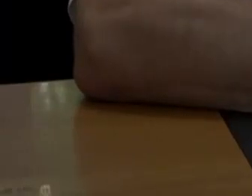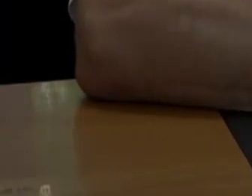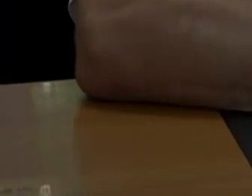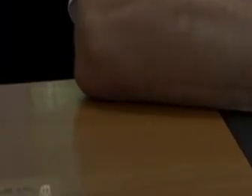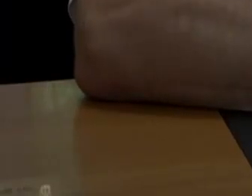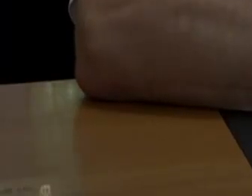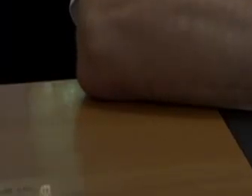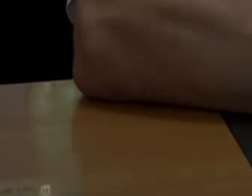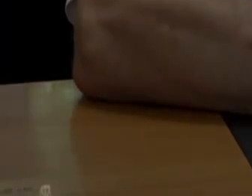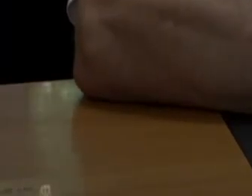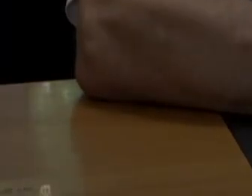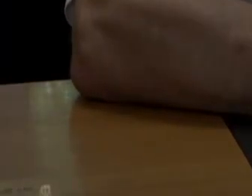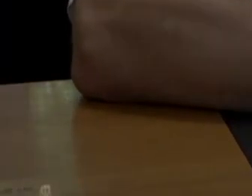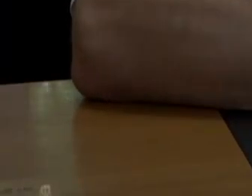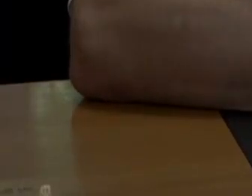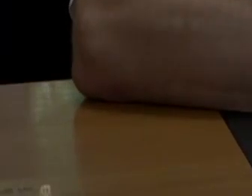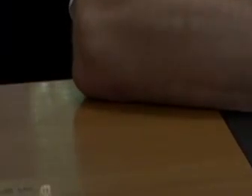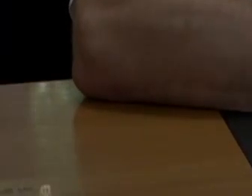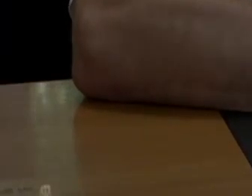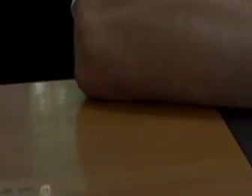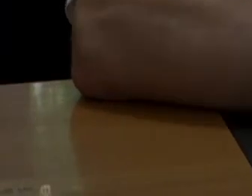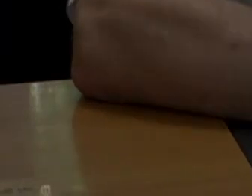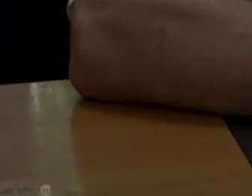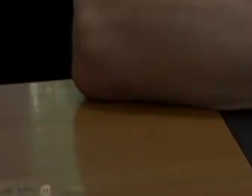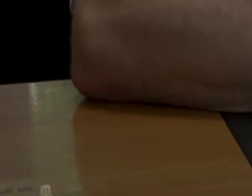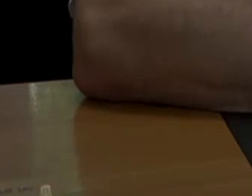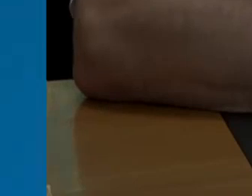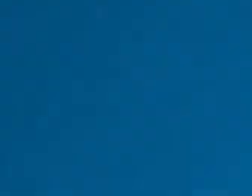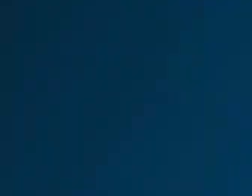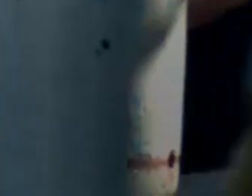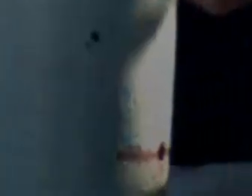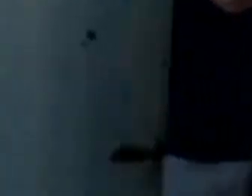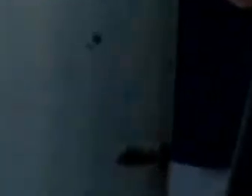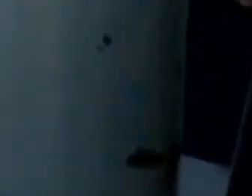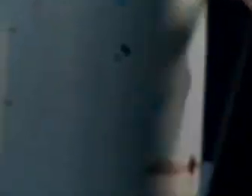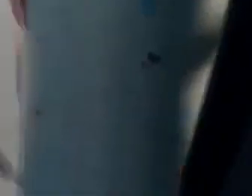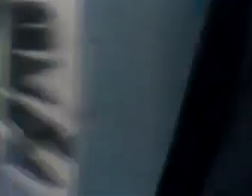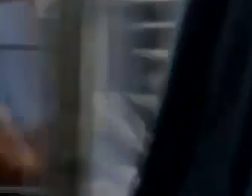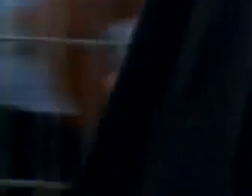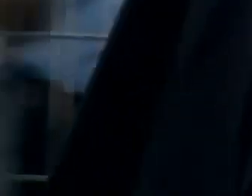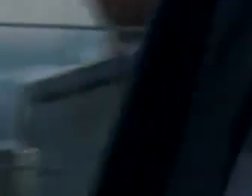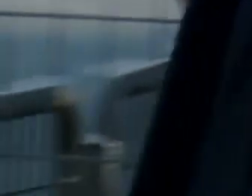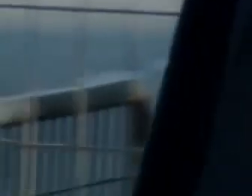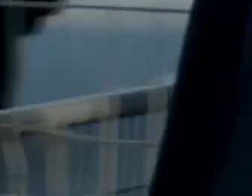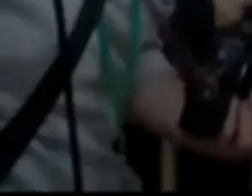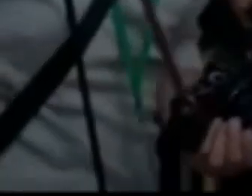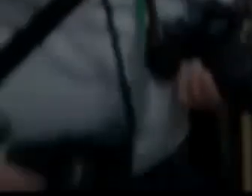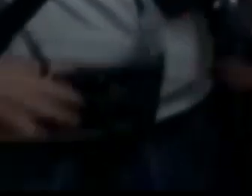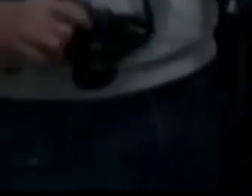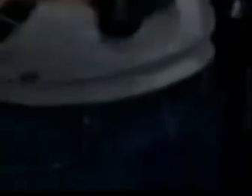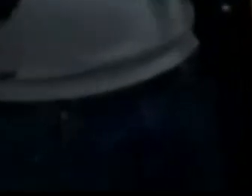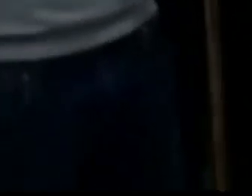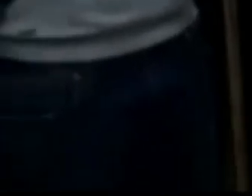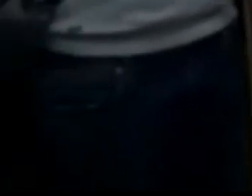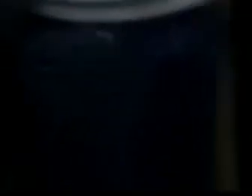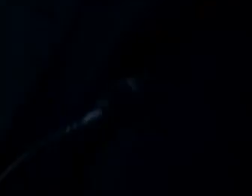שמגששים באפלה ולא יודעים מי הוא הרוצח, אז עוצרים את המעגל הקרוב. הקרב על הגיוס. לאחר